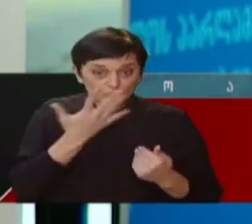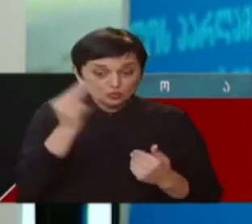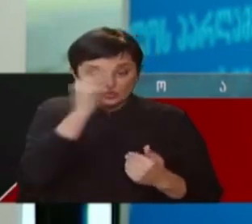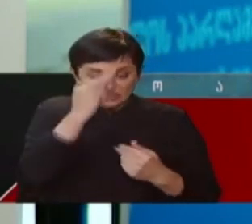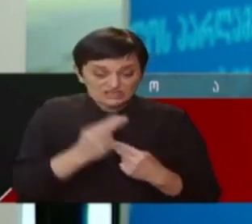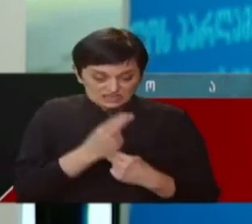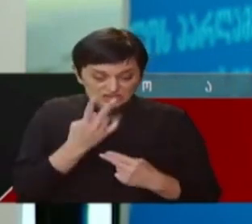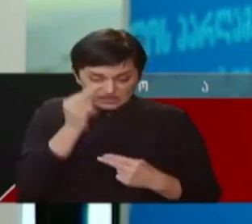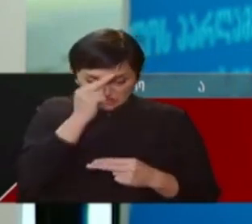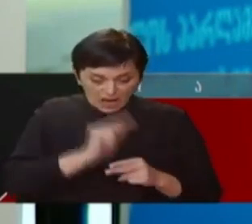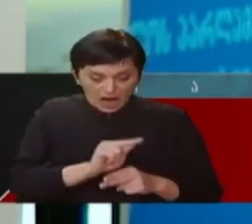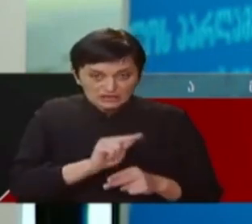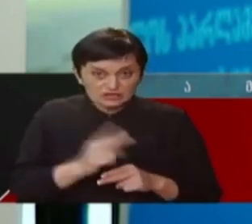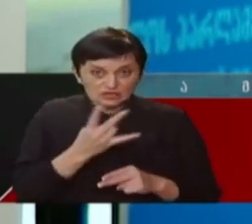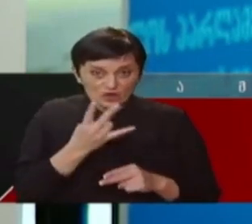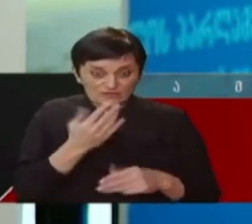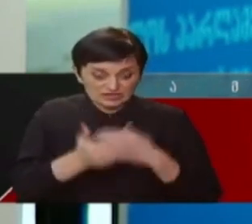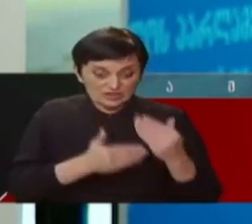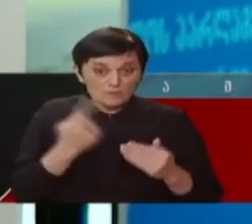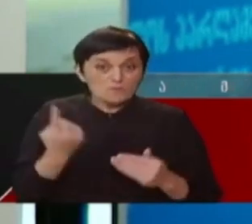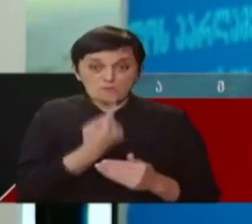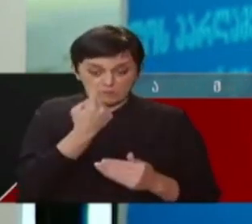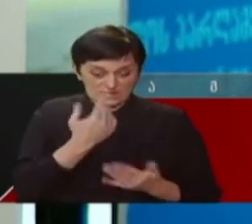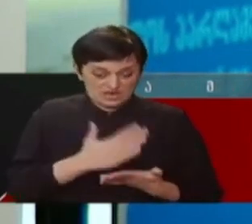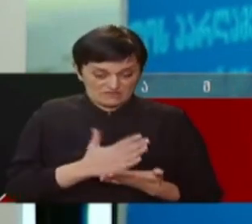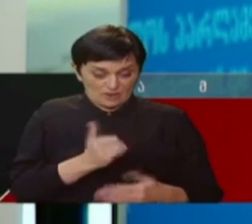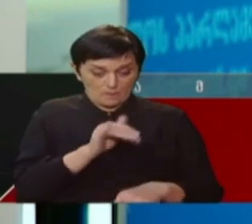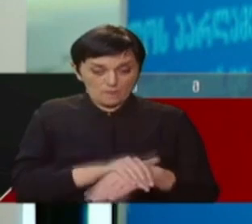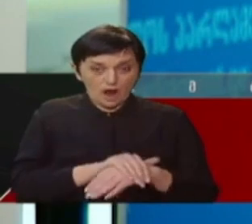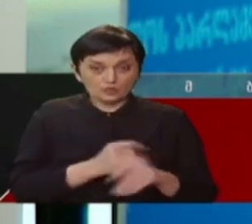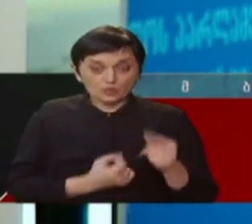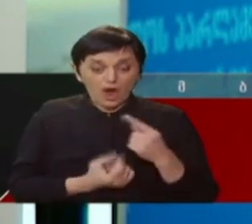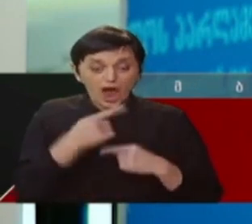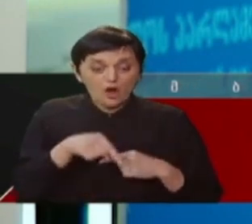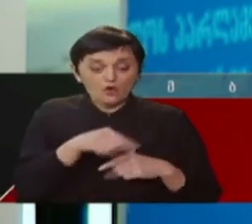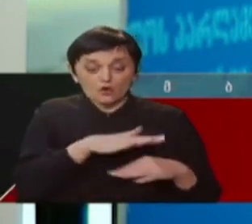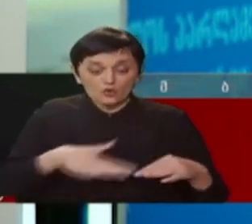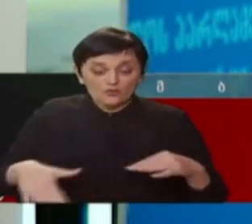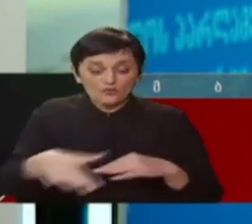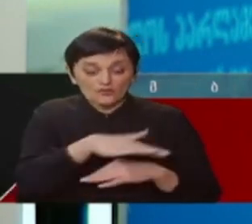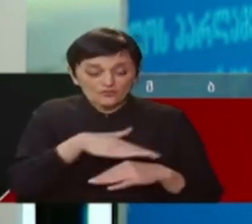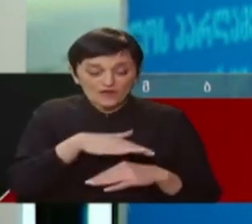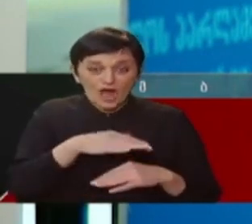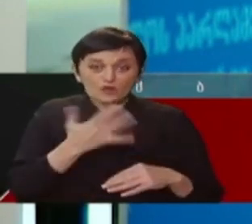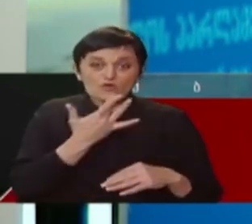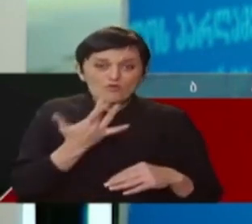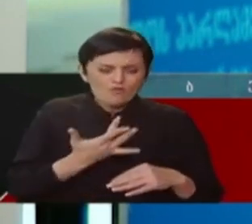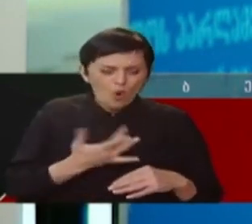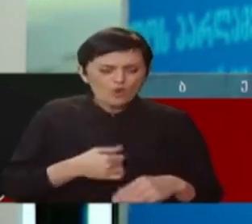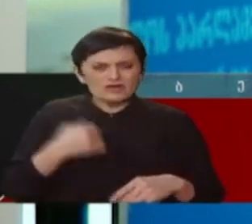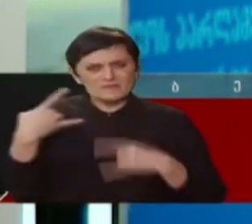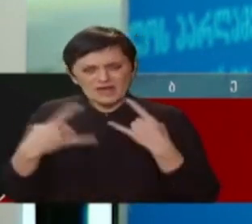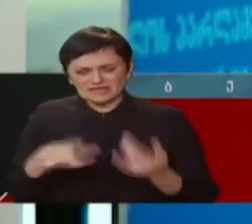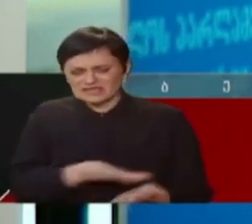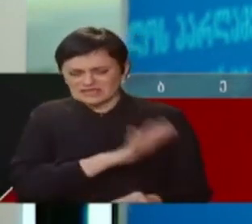თუ გვინდა, იმიტომ რომ პირველად დავდექით ფაქტობრივად ამ საჭიროების წინაშე და აღმოჩნდა რომ ეს ველიც როგორც პოლიტიკური და მედია ველი არის დაბინძურებული,